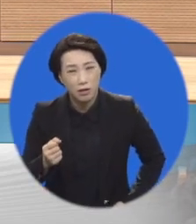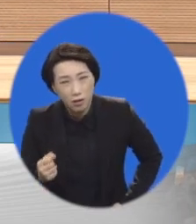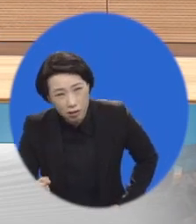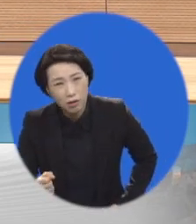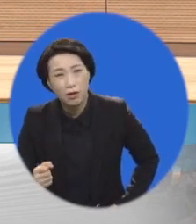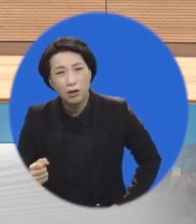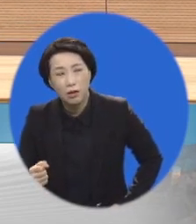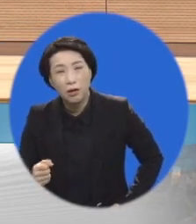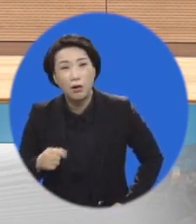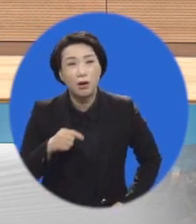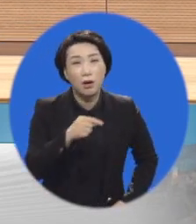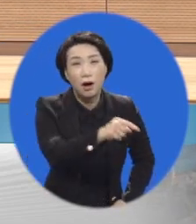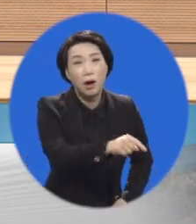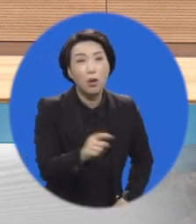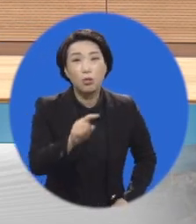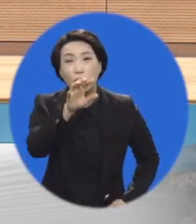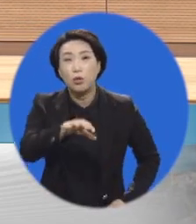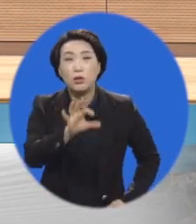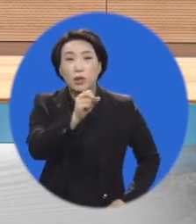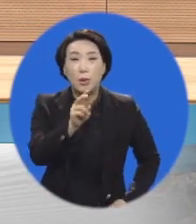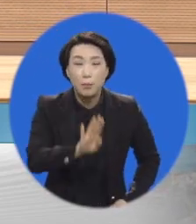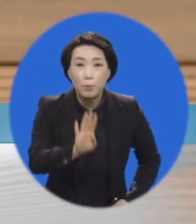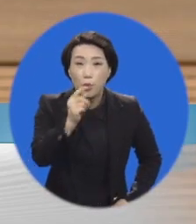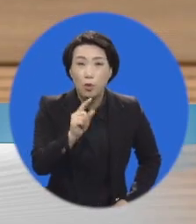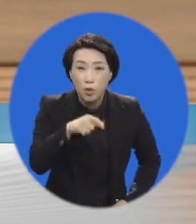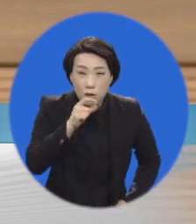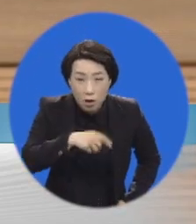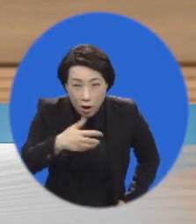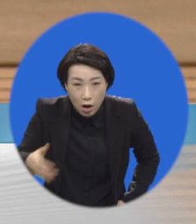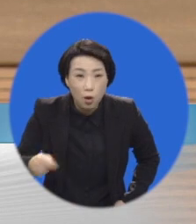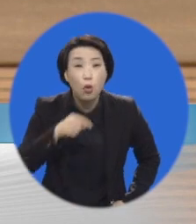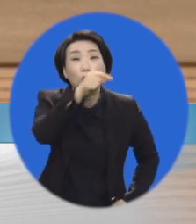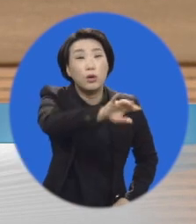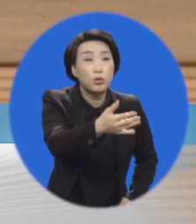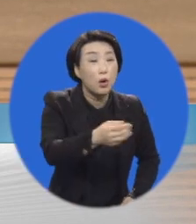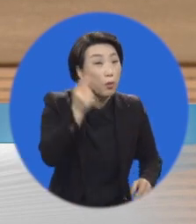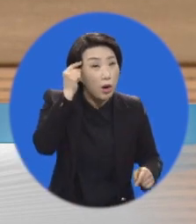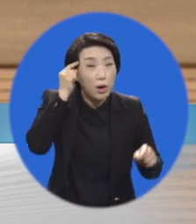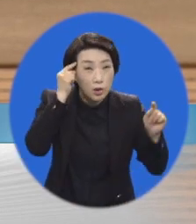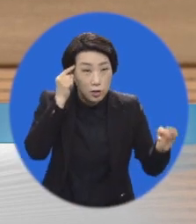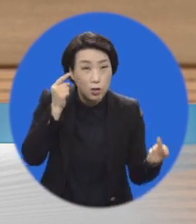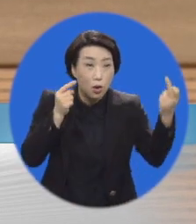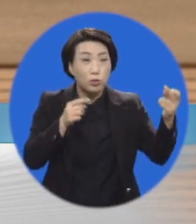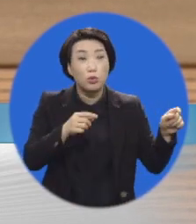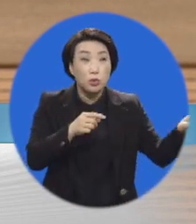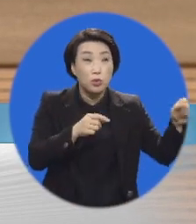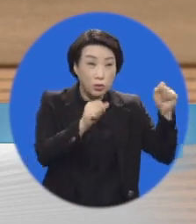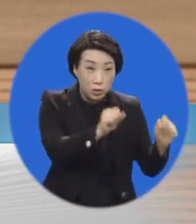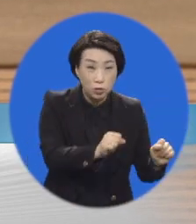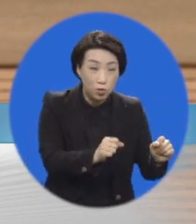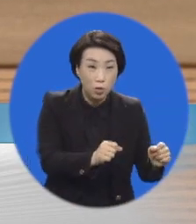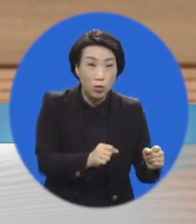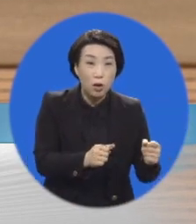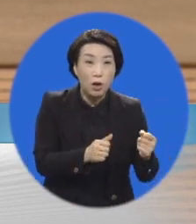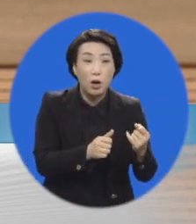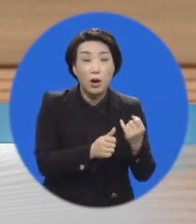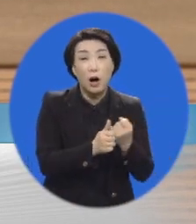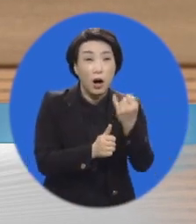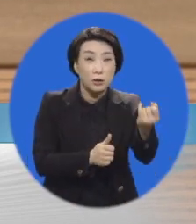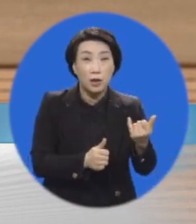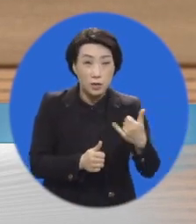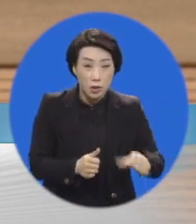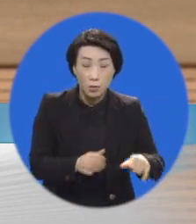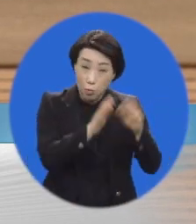근데 어디로 가느냐? 압북강 건너가야지. 왜냐면 형도 거기 있고 다 거기 있고 어차피 자기는 도망갈 수도